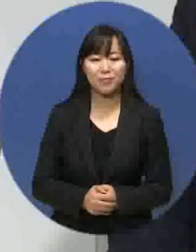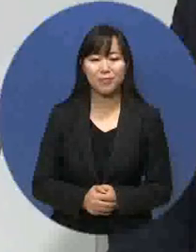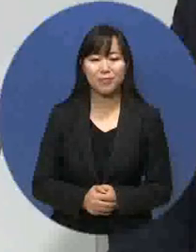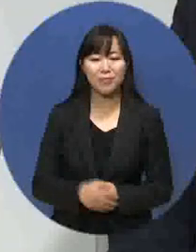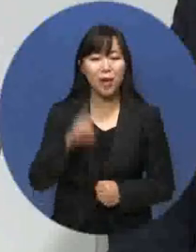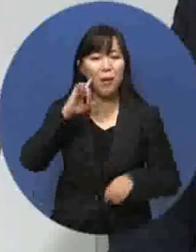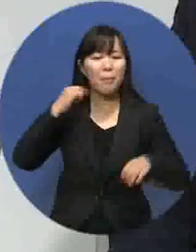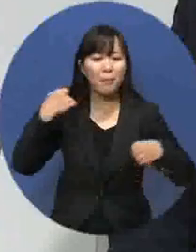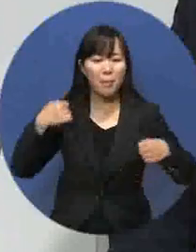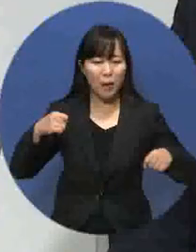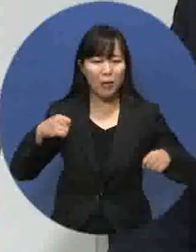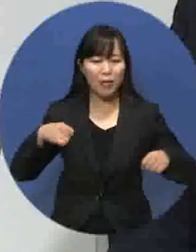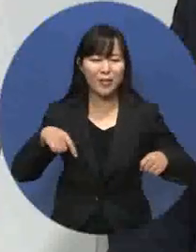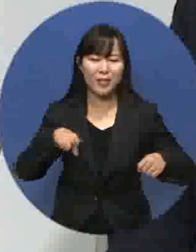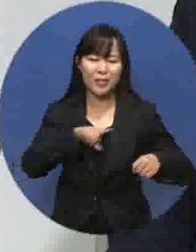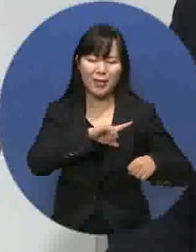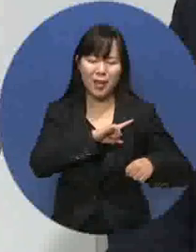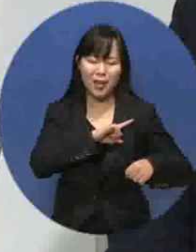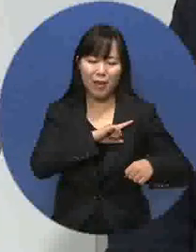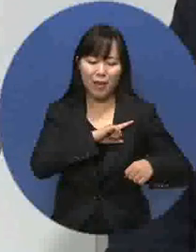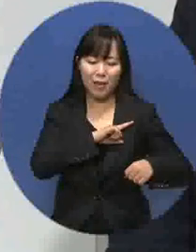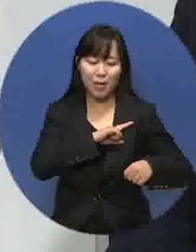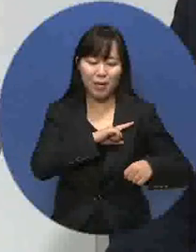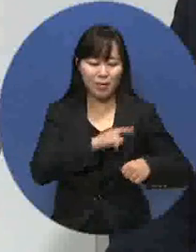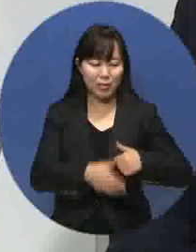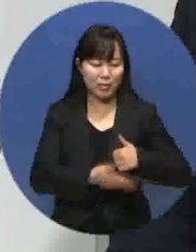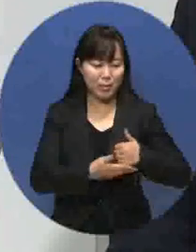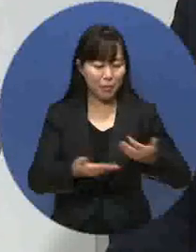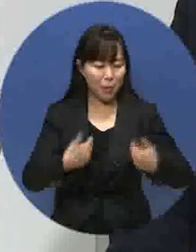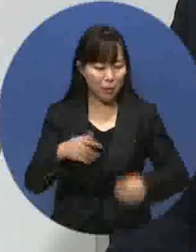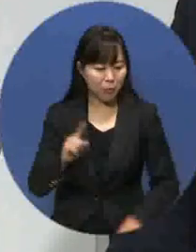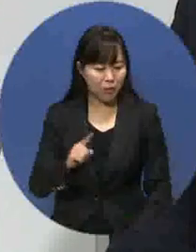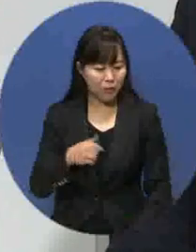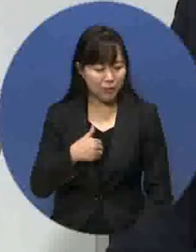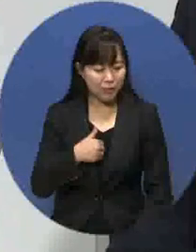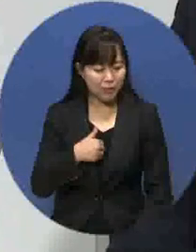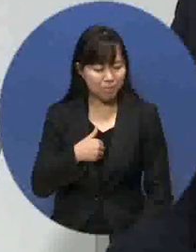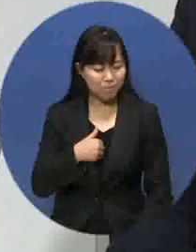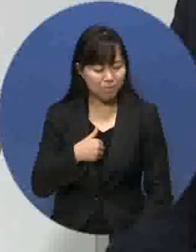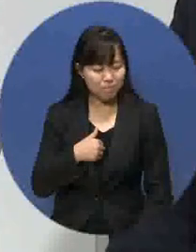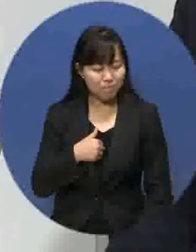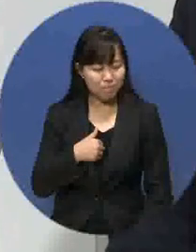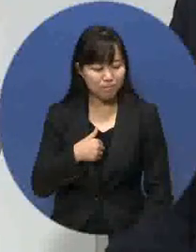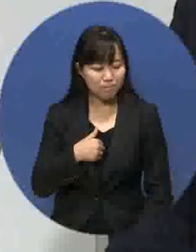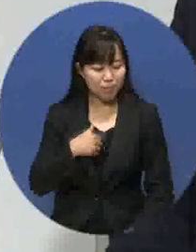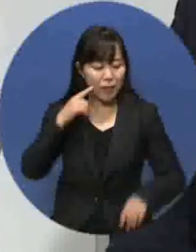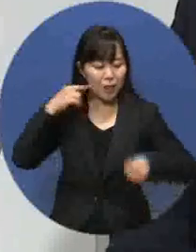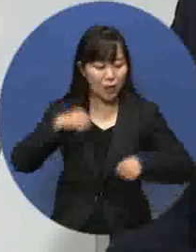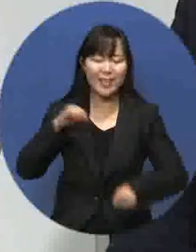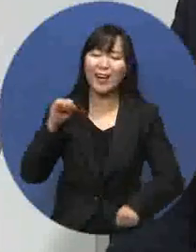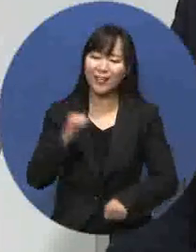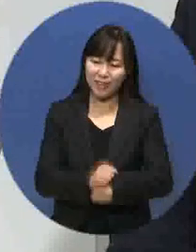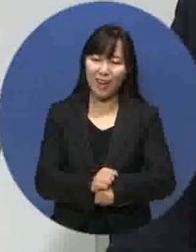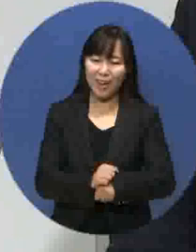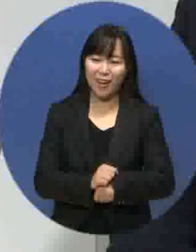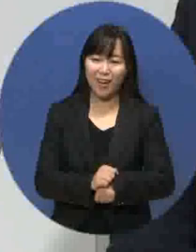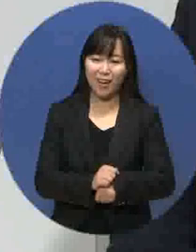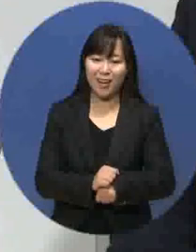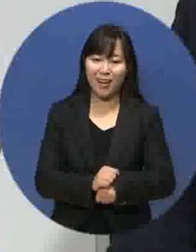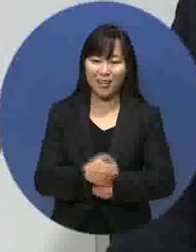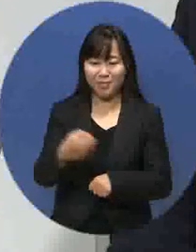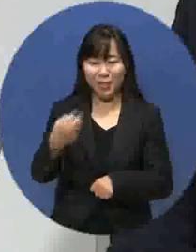배우의 가장 칭찬은 그냥 제 생각인데 연기 잘한다는